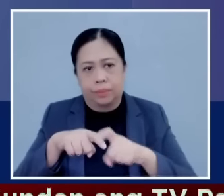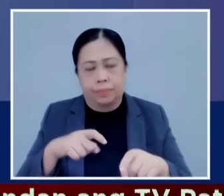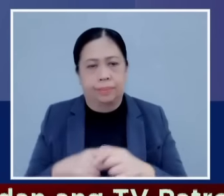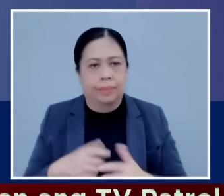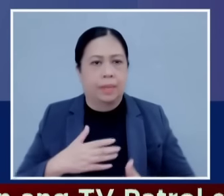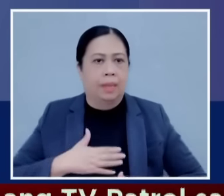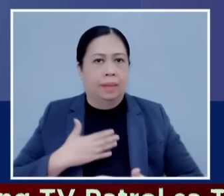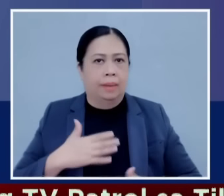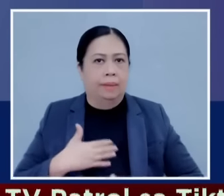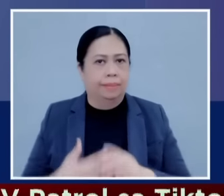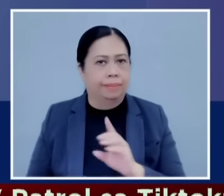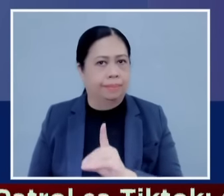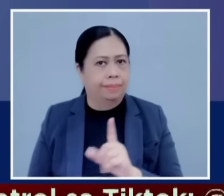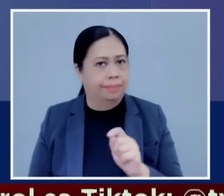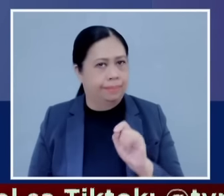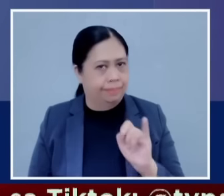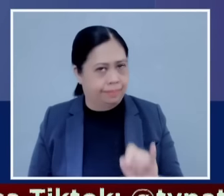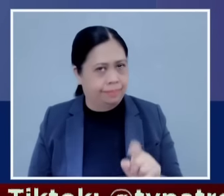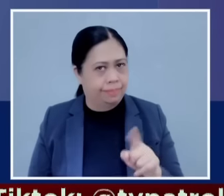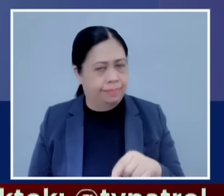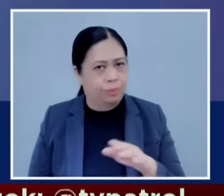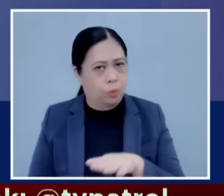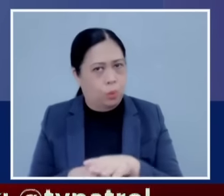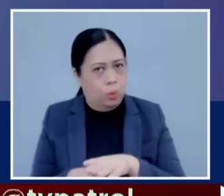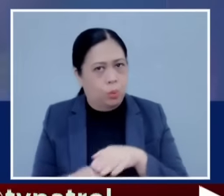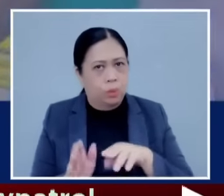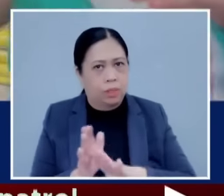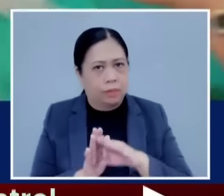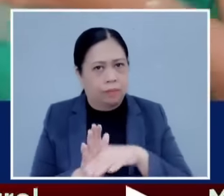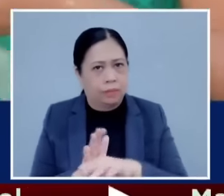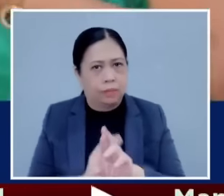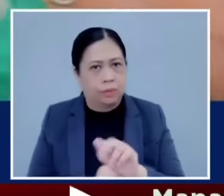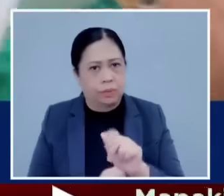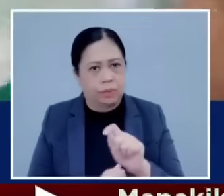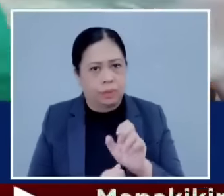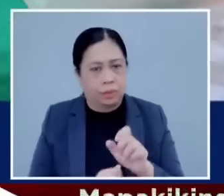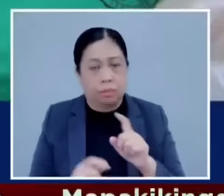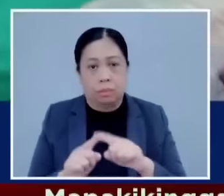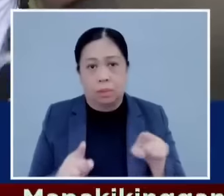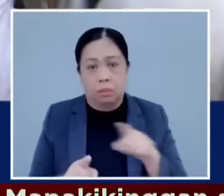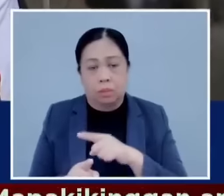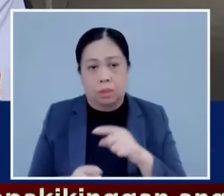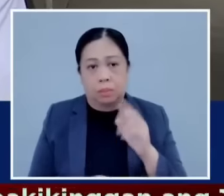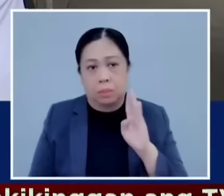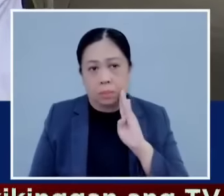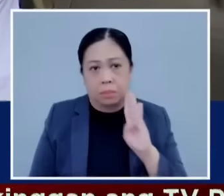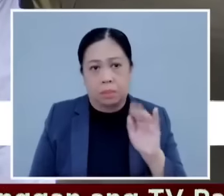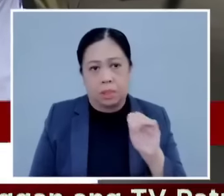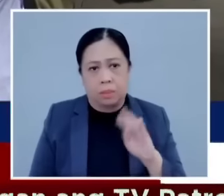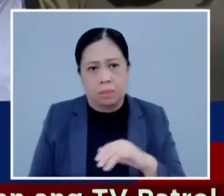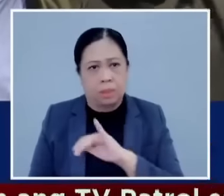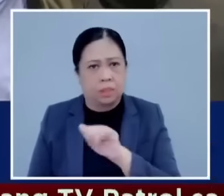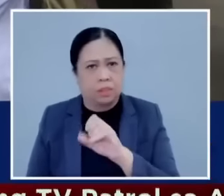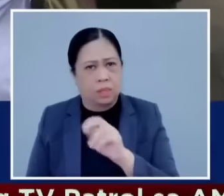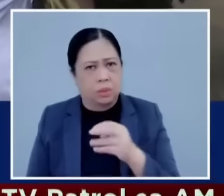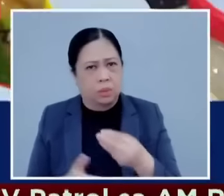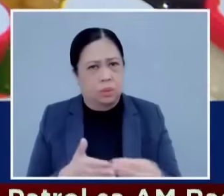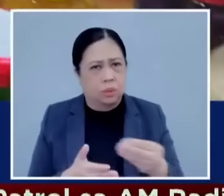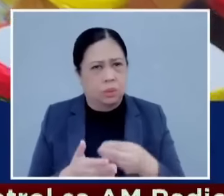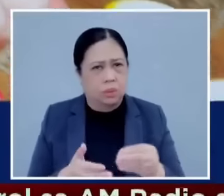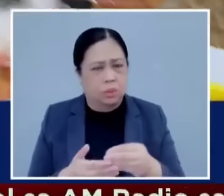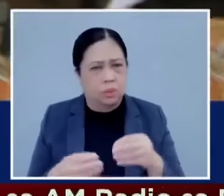ng Department of Trade and Industry ang pagbagal ng inflation rate. Pero para kina Aling Baby at Mang Jason na namalengke sa trabaho